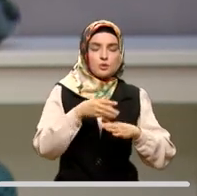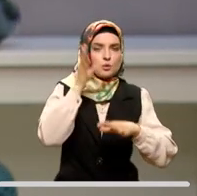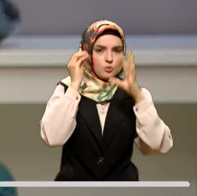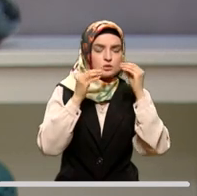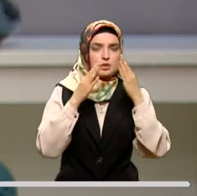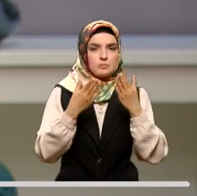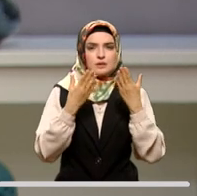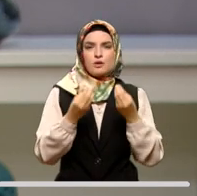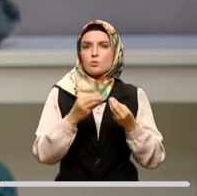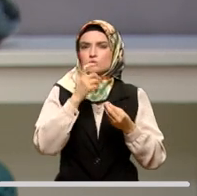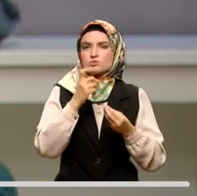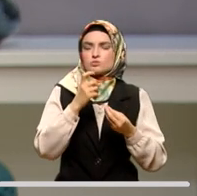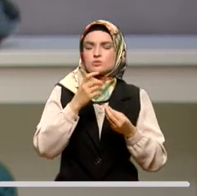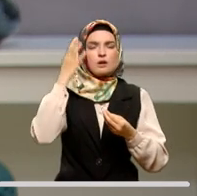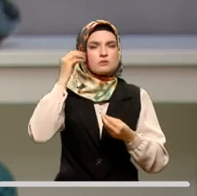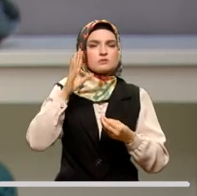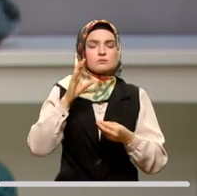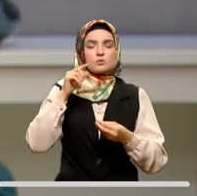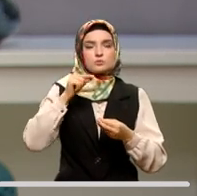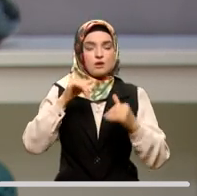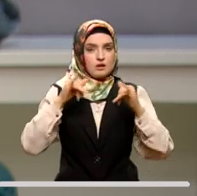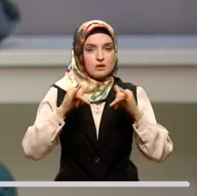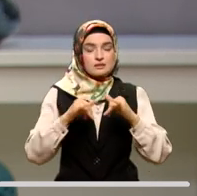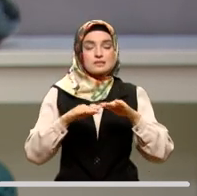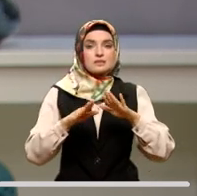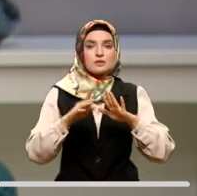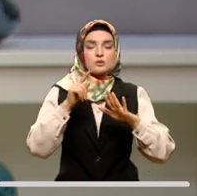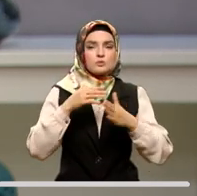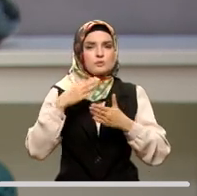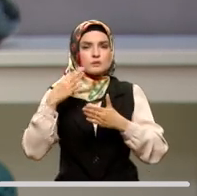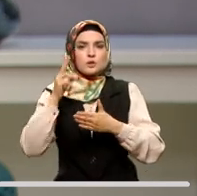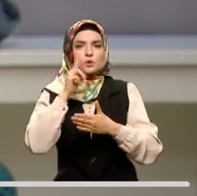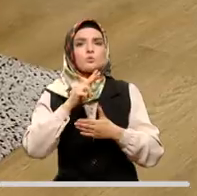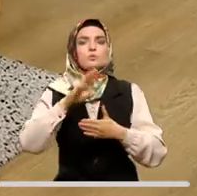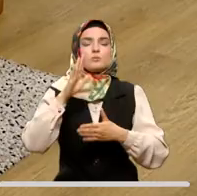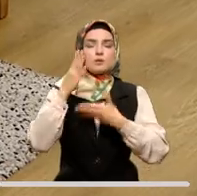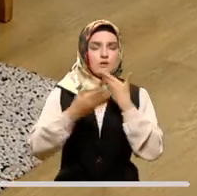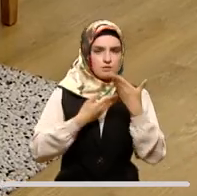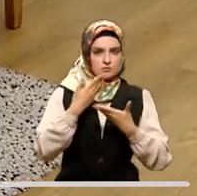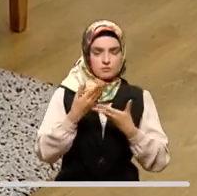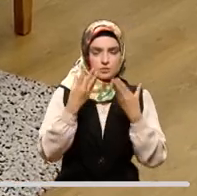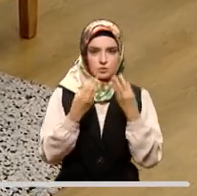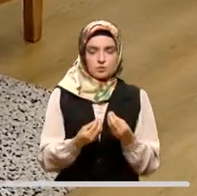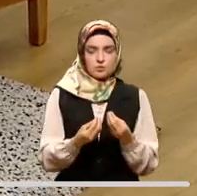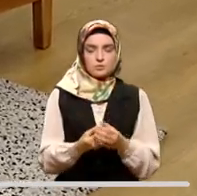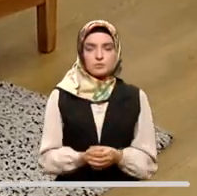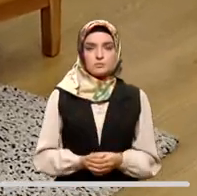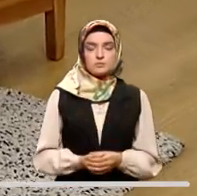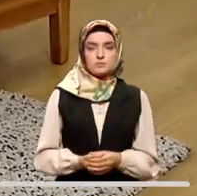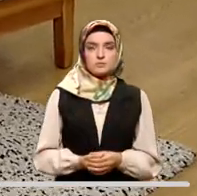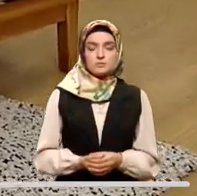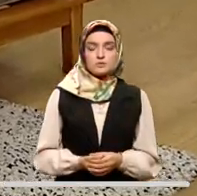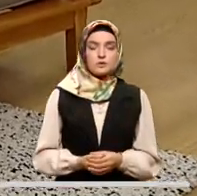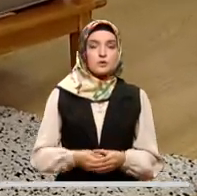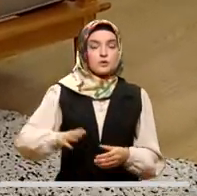olduğunu anlamıyoruz. Ama telaffuz bu ediyoruz. Bu aynı şey değil. Burası biraz daha hani o soyuta gidiyor gibi. Tabii. Çocuğun soyut dünyasında başka bir şeye gidiyor gibi değil mi? Soyut